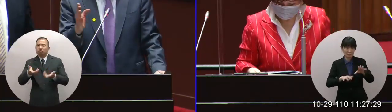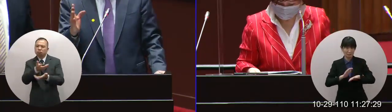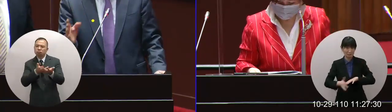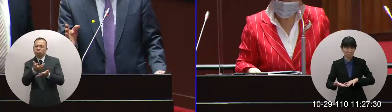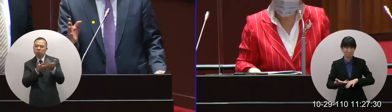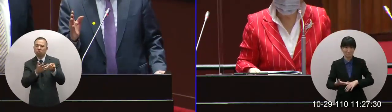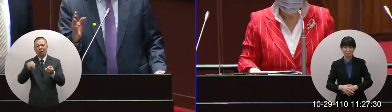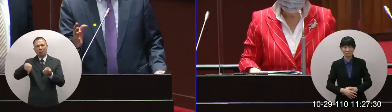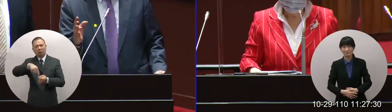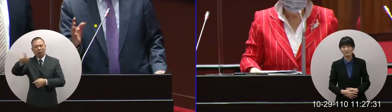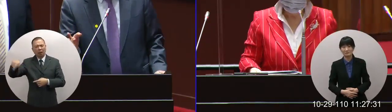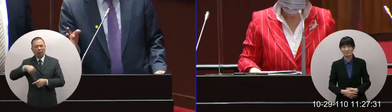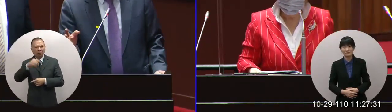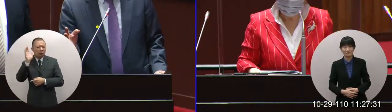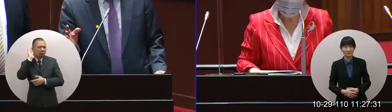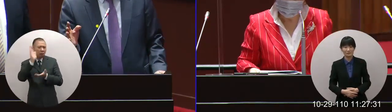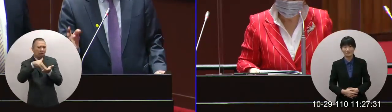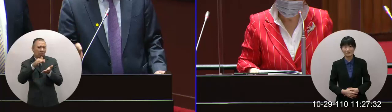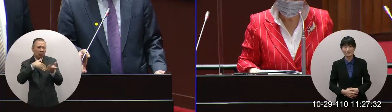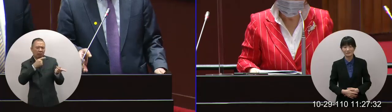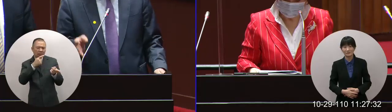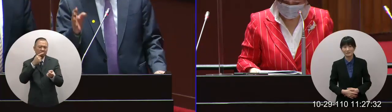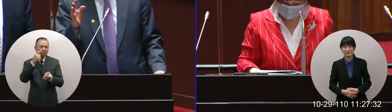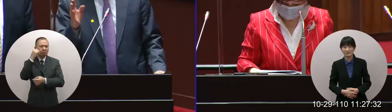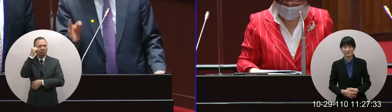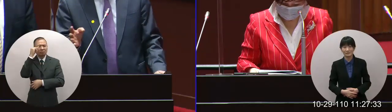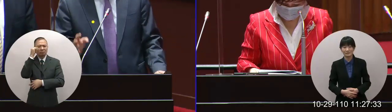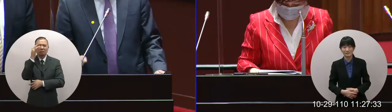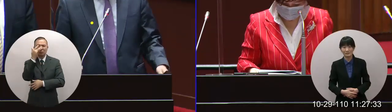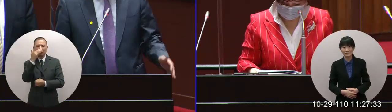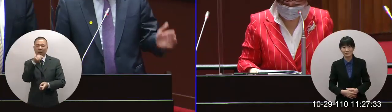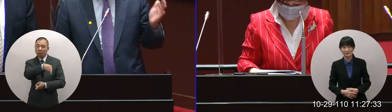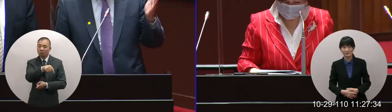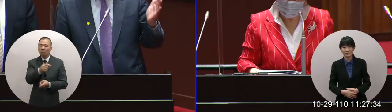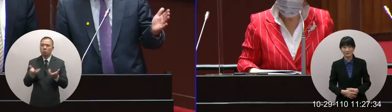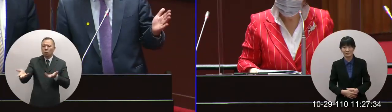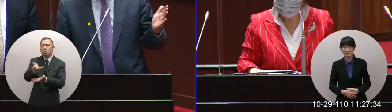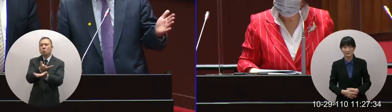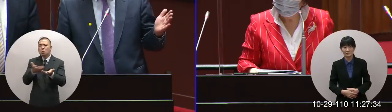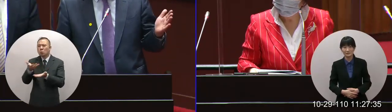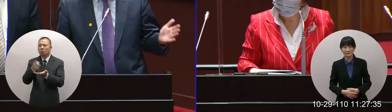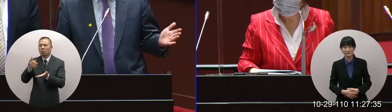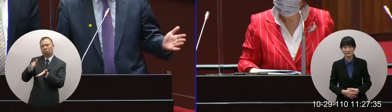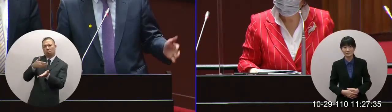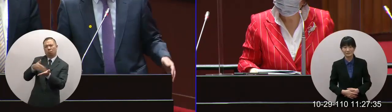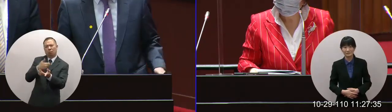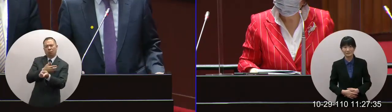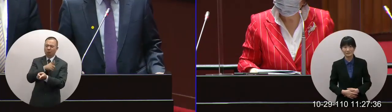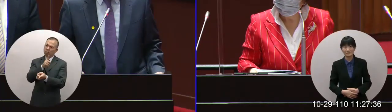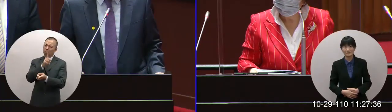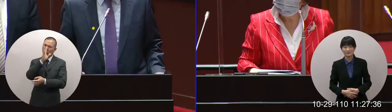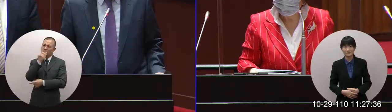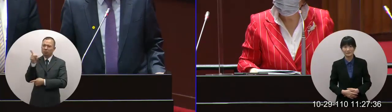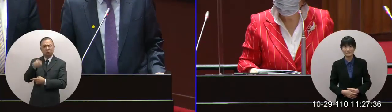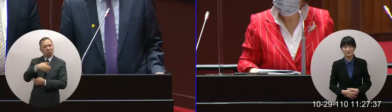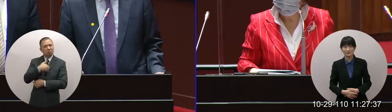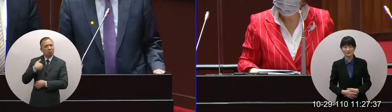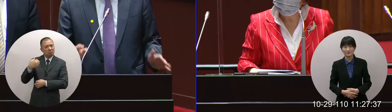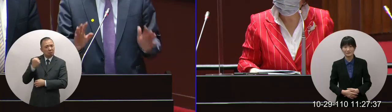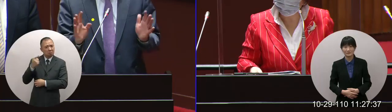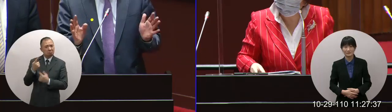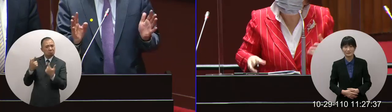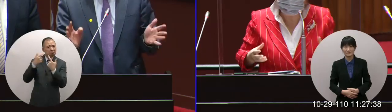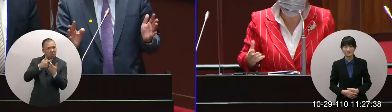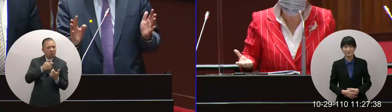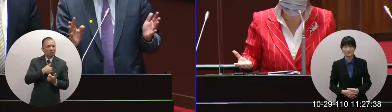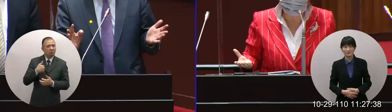听不太懂医疗界需要什么，好，那医疗界不太了解说我们科技界的能力到什么地方，好，所